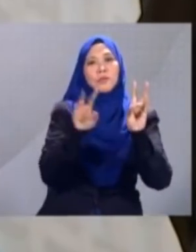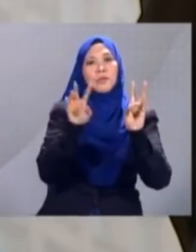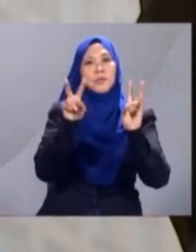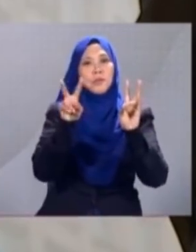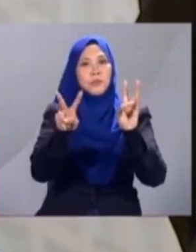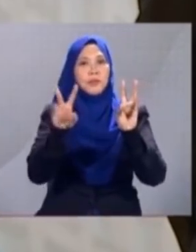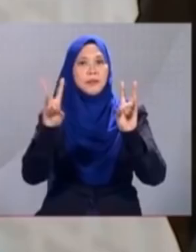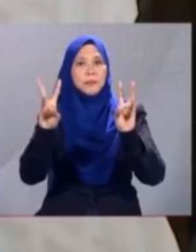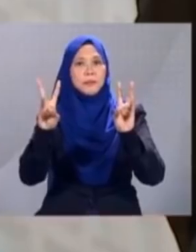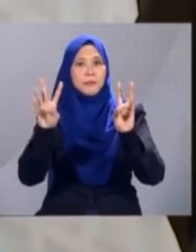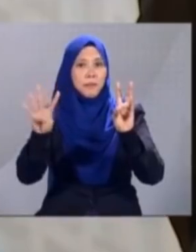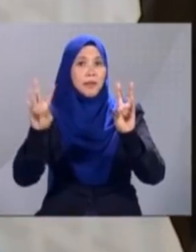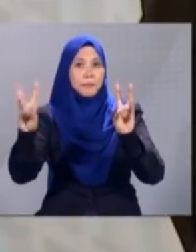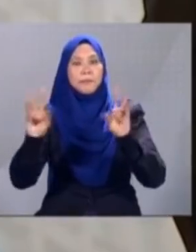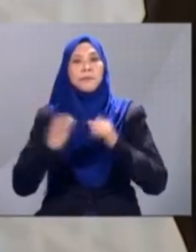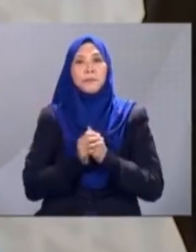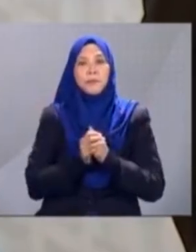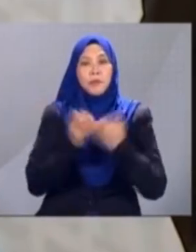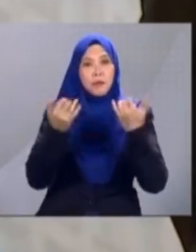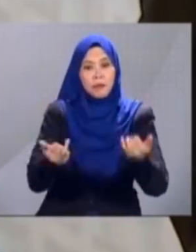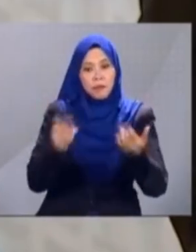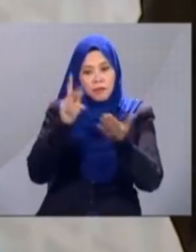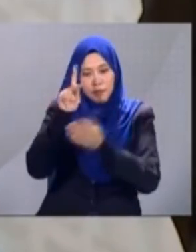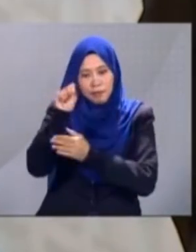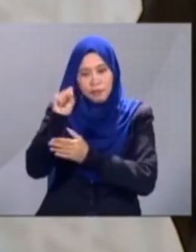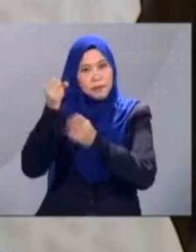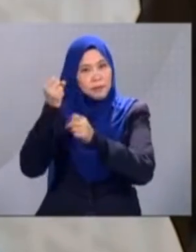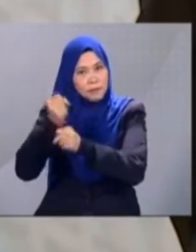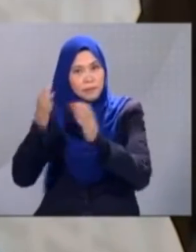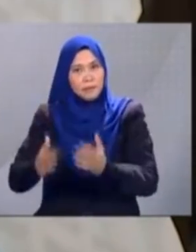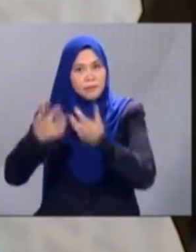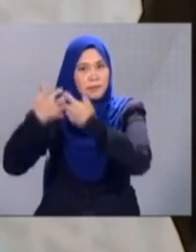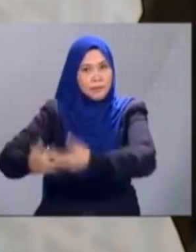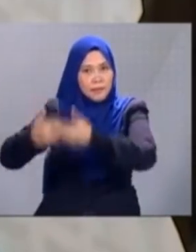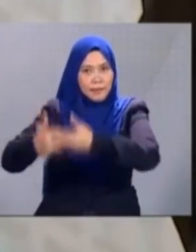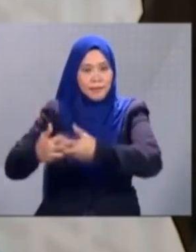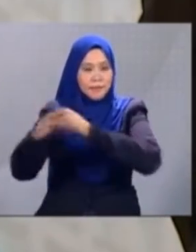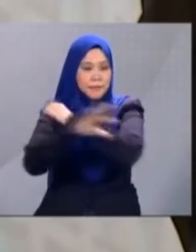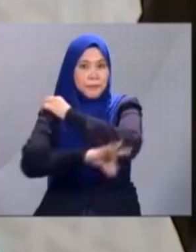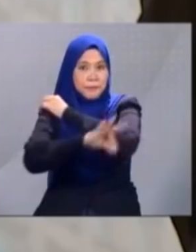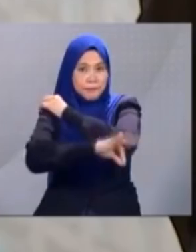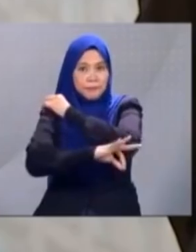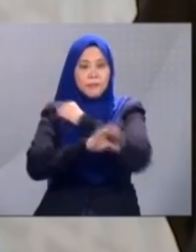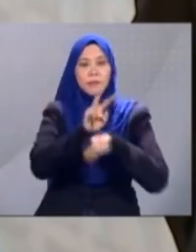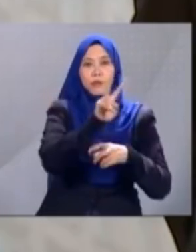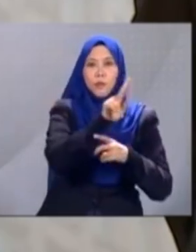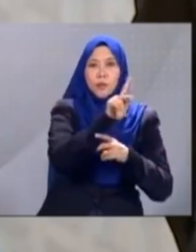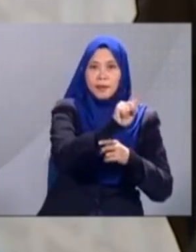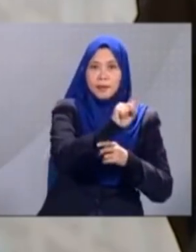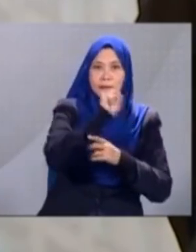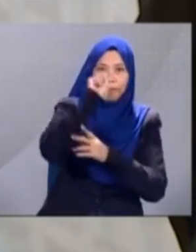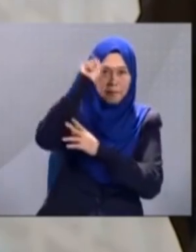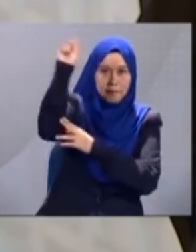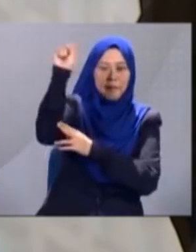7,246. 1 kes saringan pekerja kilang di Seremban, Negeri Sembilan, dan 2 kes di Sabah